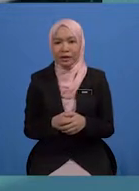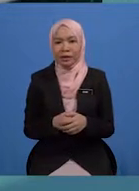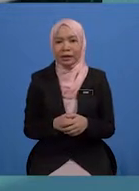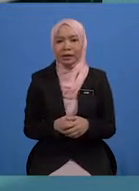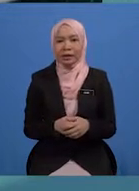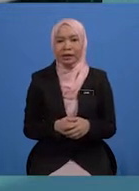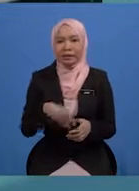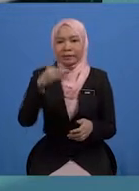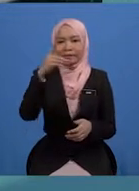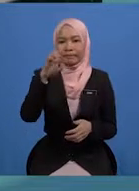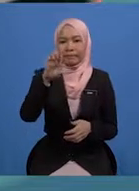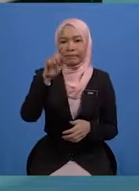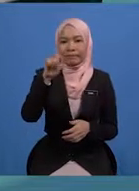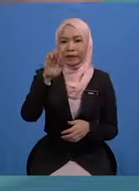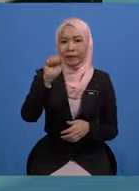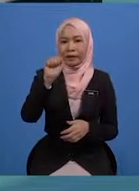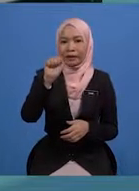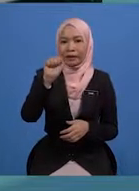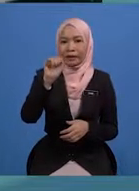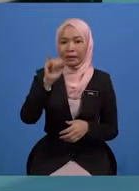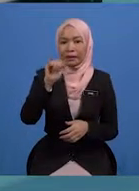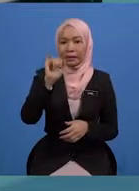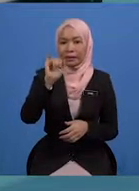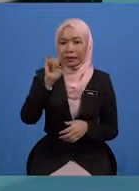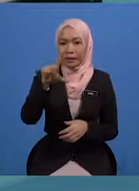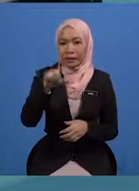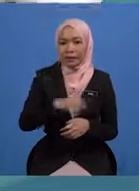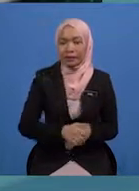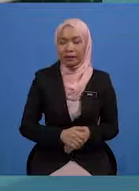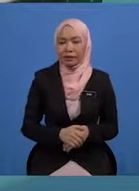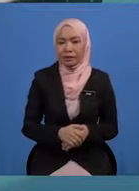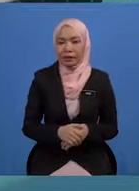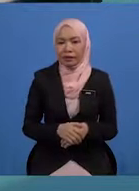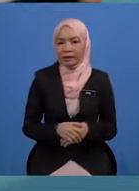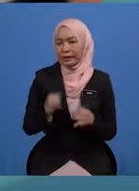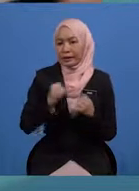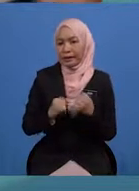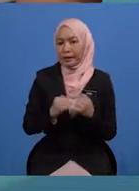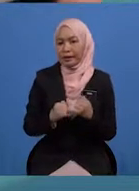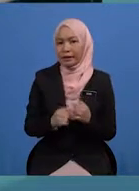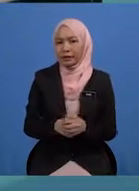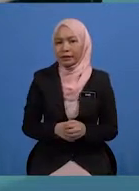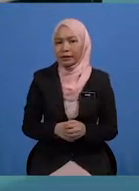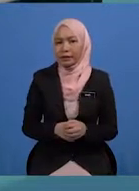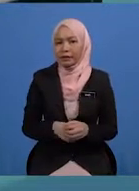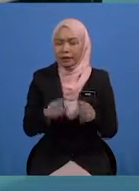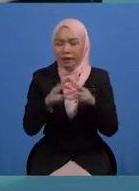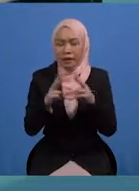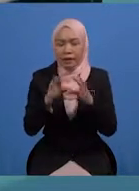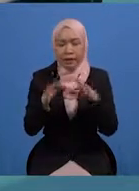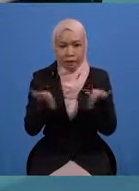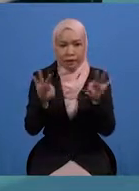kita. Sentuhan akhir pada karya ini bertujuan supaya karya kita nampak